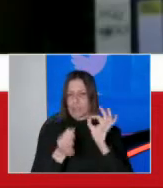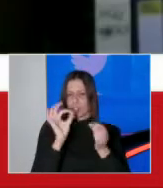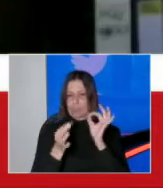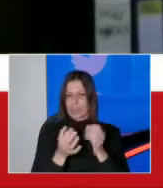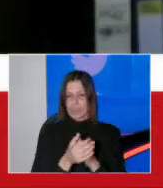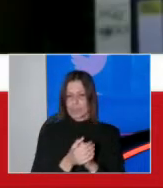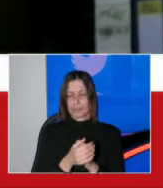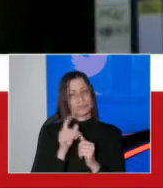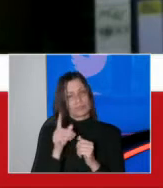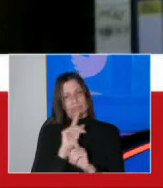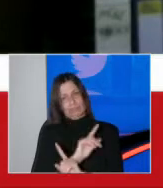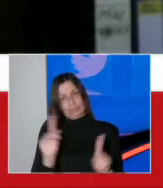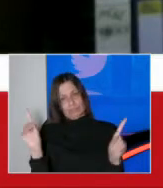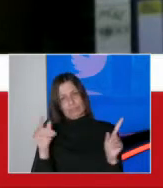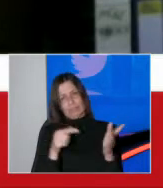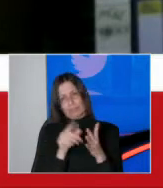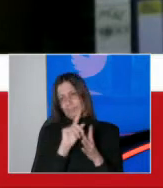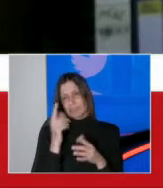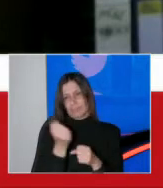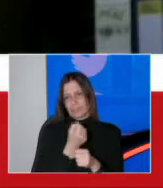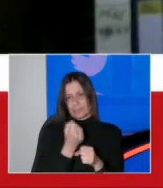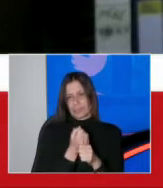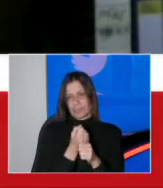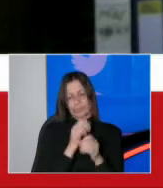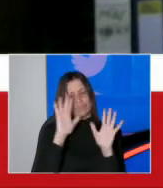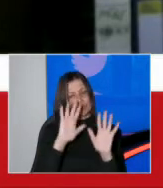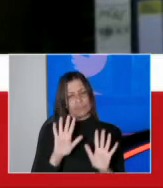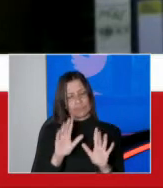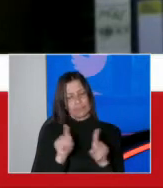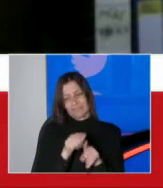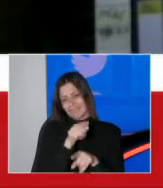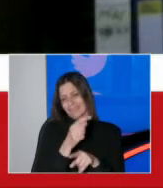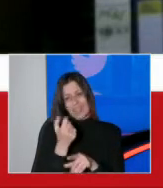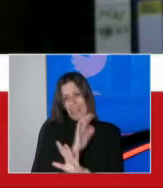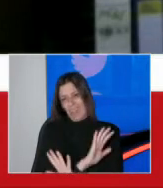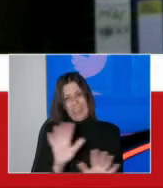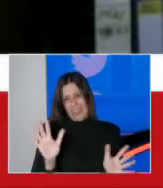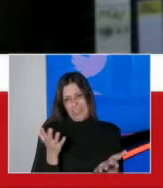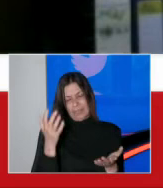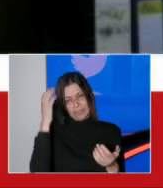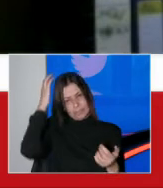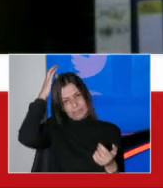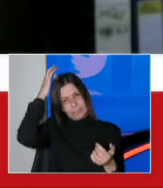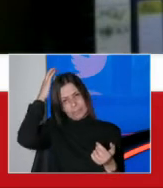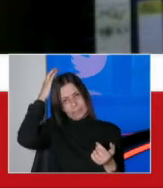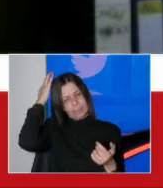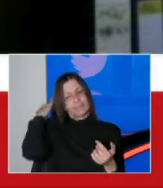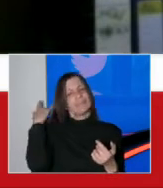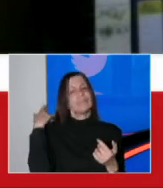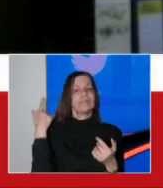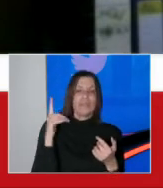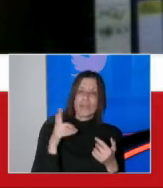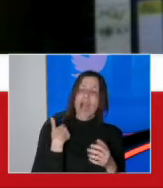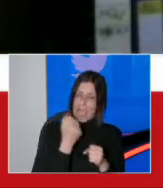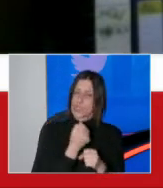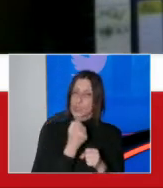זה חריג מפני שלא מקיימים שידורים כאלה כמעט. אבל ביצעו, קיימו